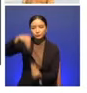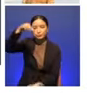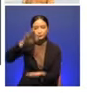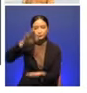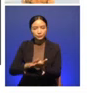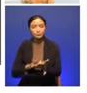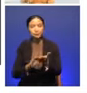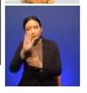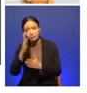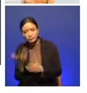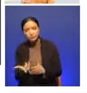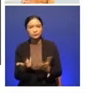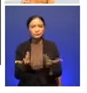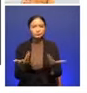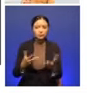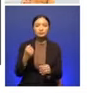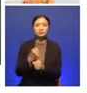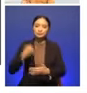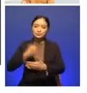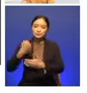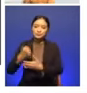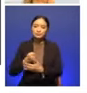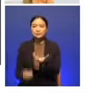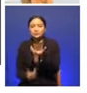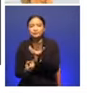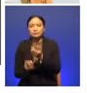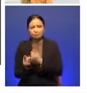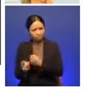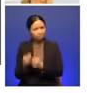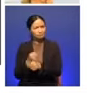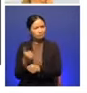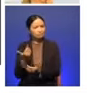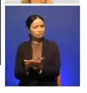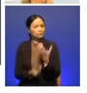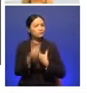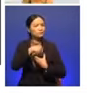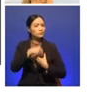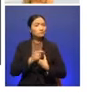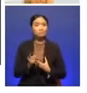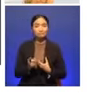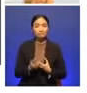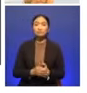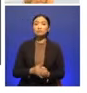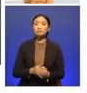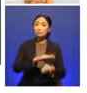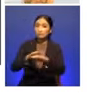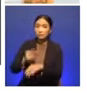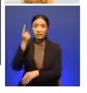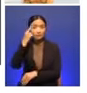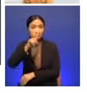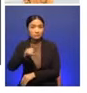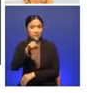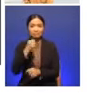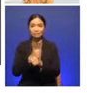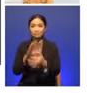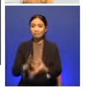กิจเนี่ยพอที่จะประคับประคองกับชีวิตเราได้ผมอยากจะชวนให้เราคิดและตั้งคำถามครับว่างานสร้างเสริมสุ